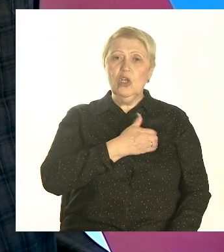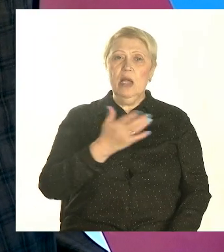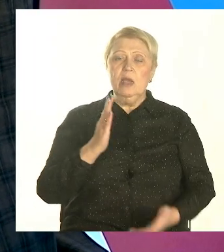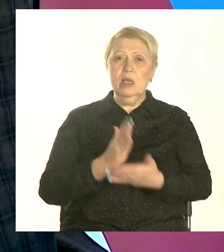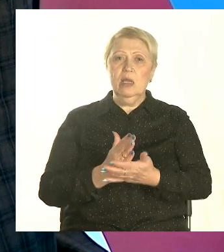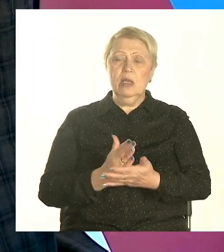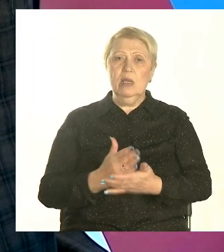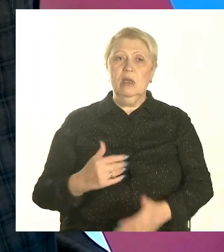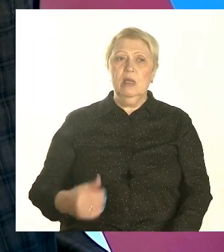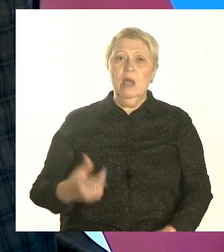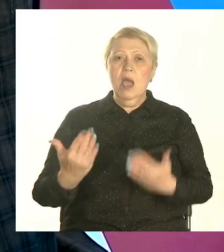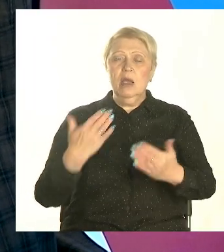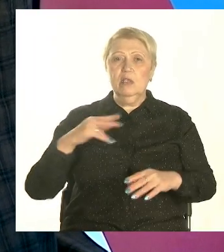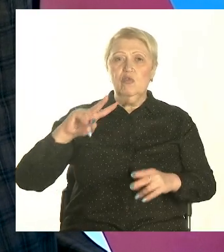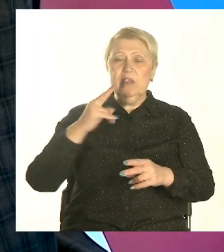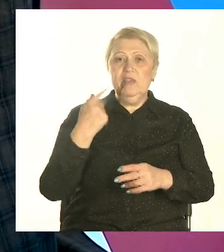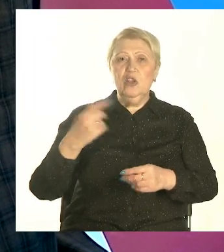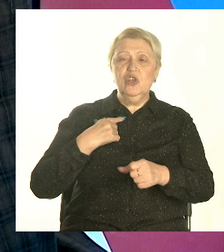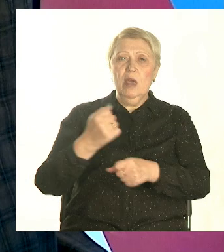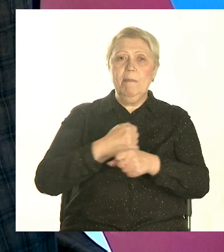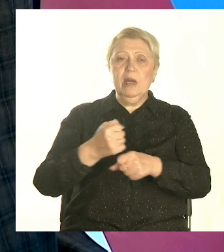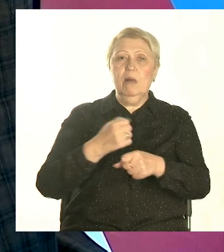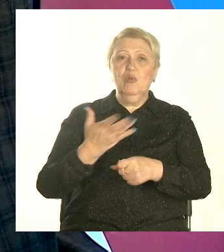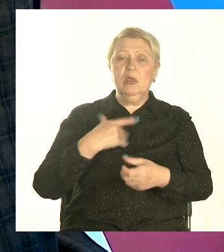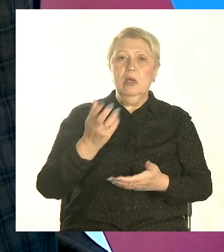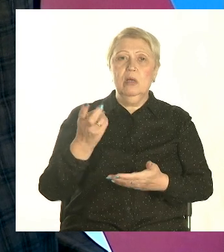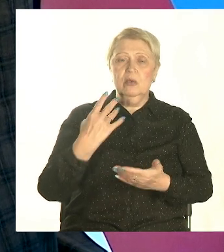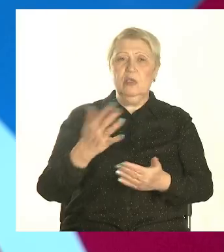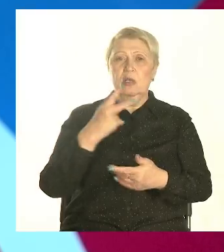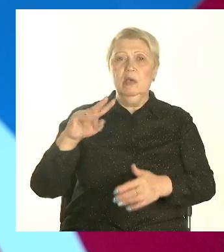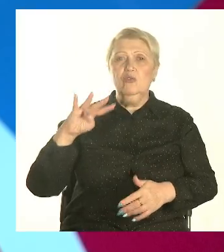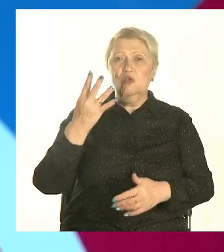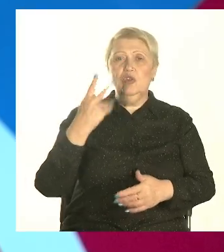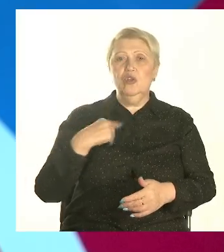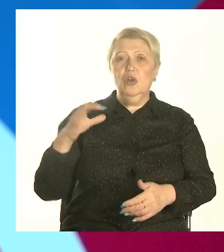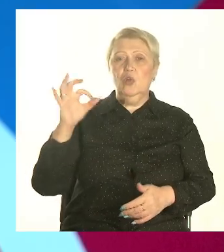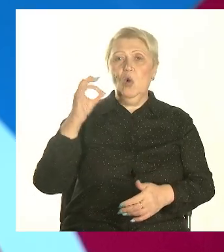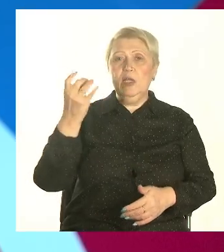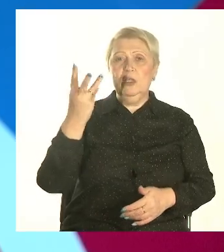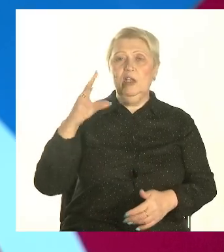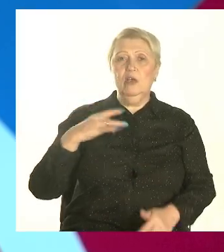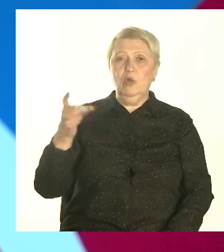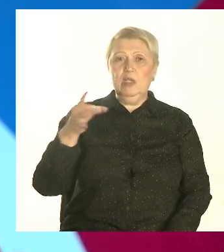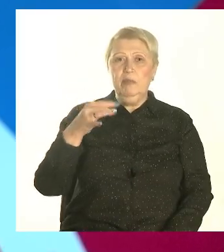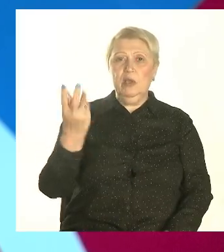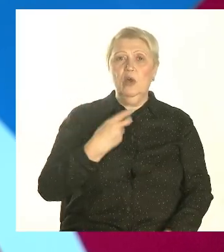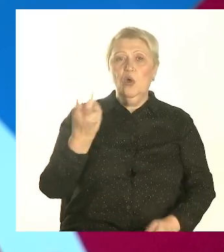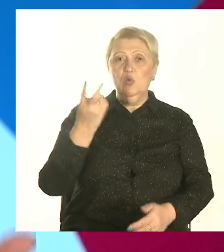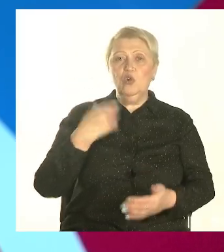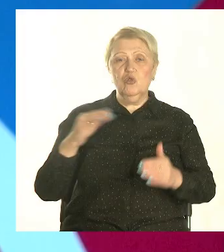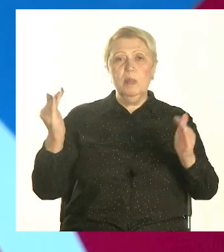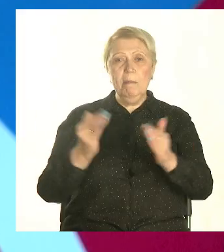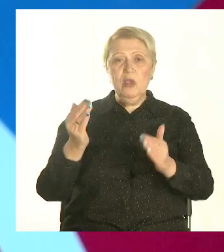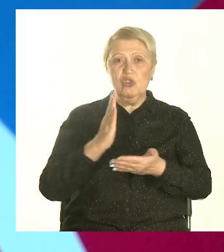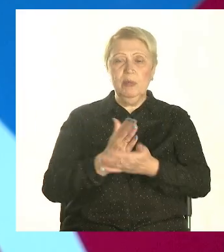если его потом на вторичную переработку отправляют, то для меня, к примеру, этот 4,03 тариф, по идее, должен становиться меньше. Потому конечно, что компания...